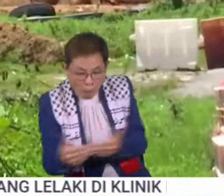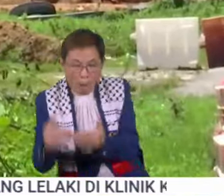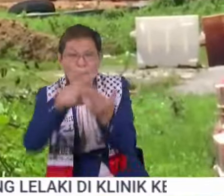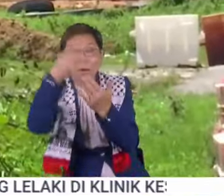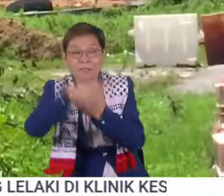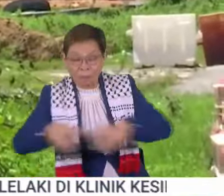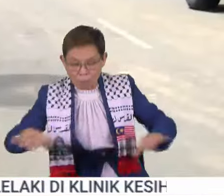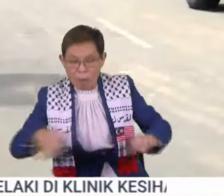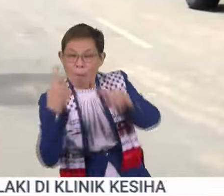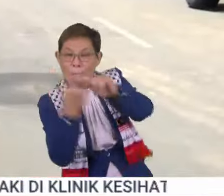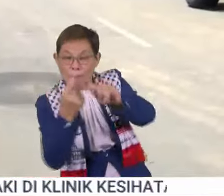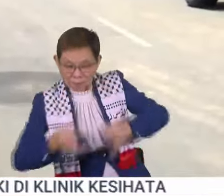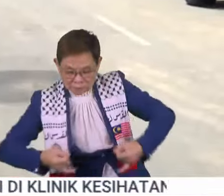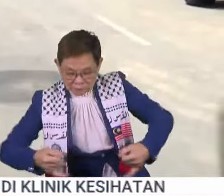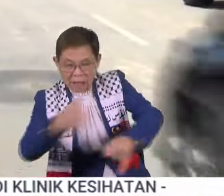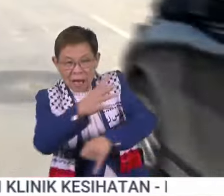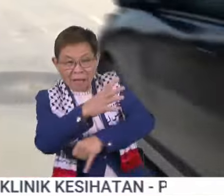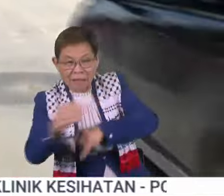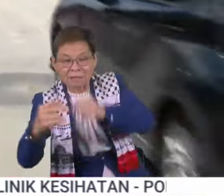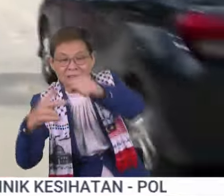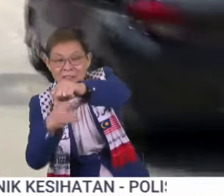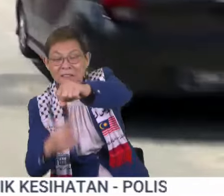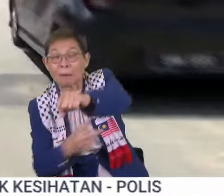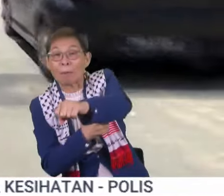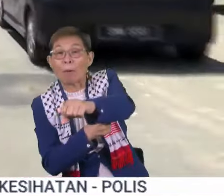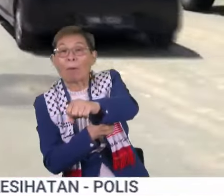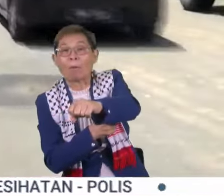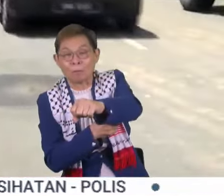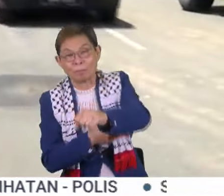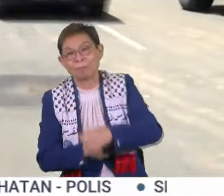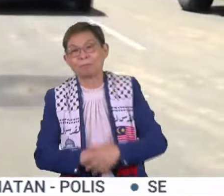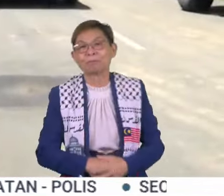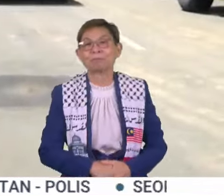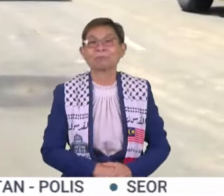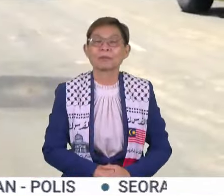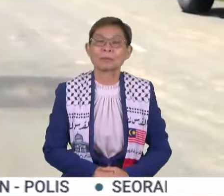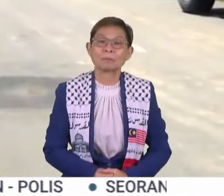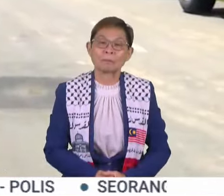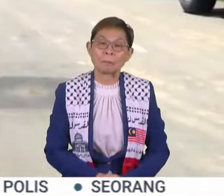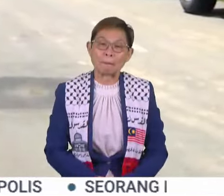pembinaan jalan dan jambatan dari Kampung Bertam Baru ke Kampung Bertam Lama.